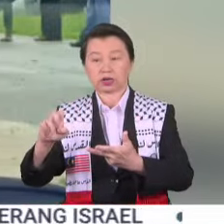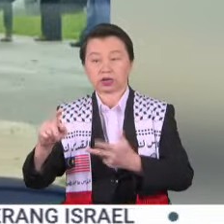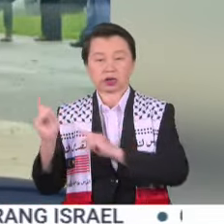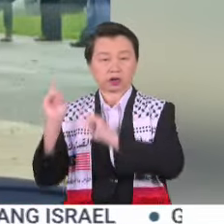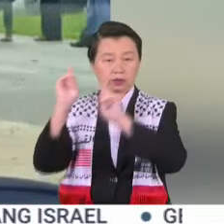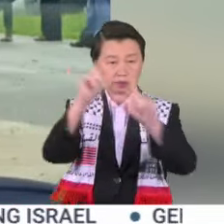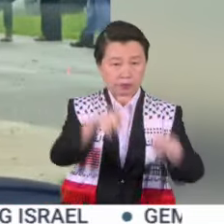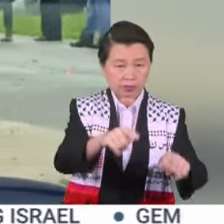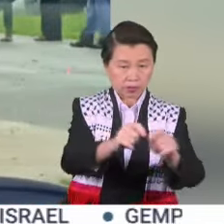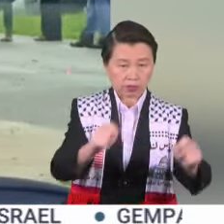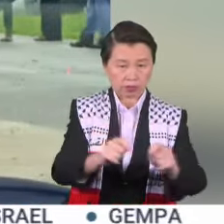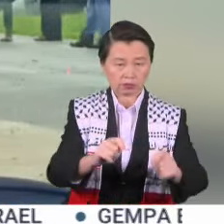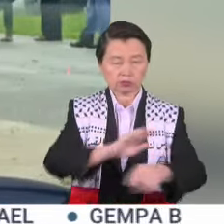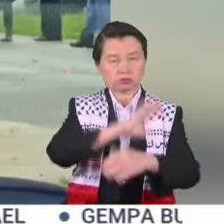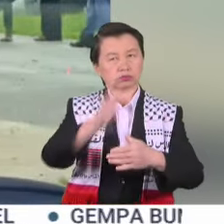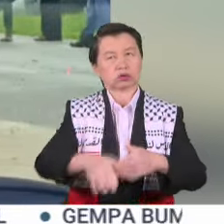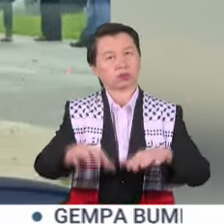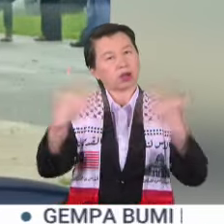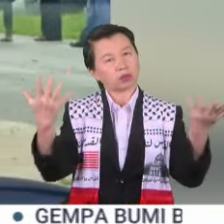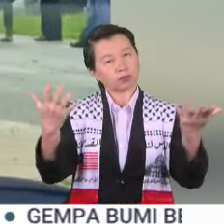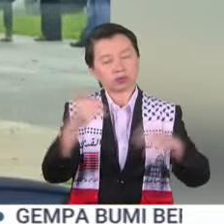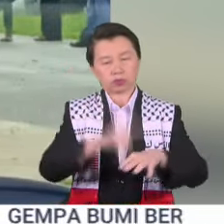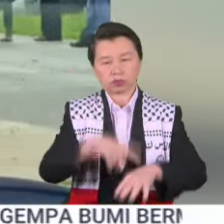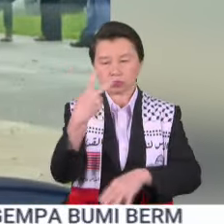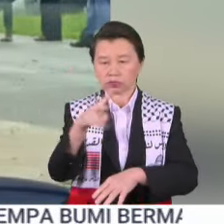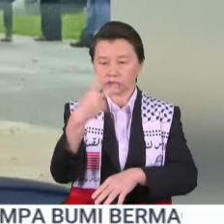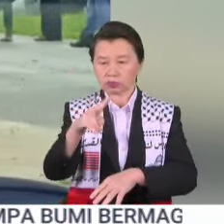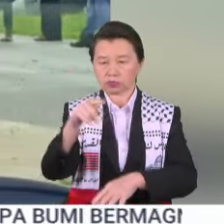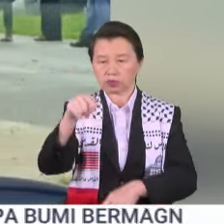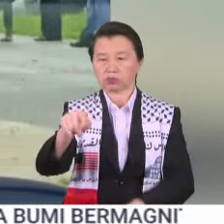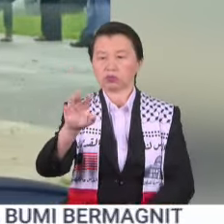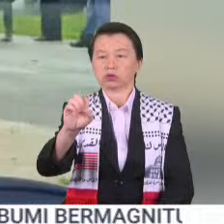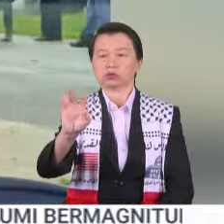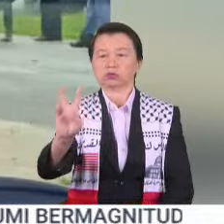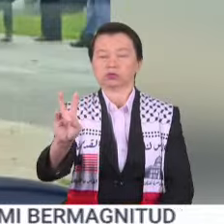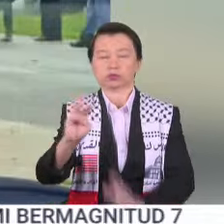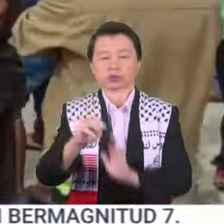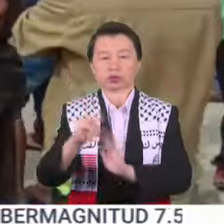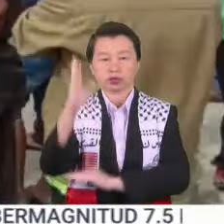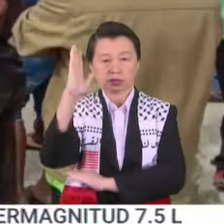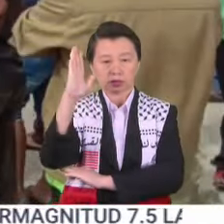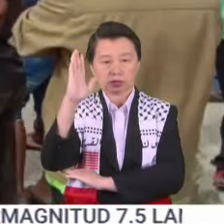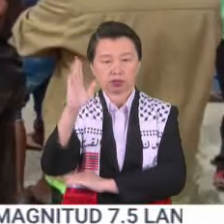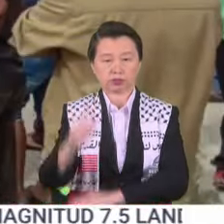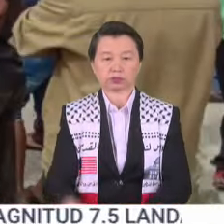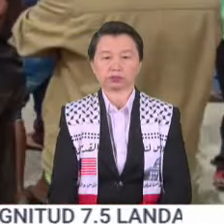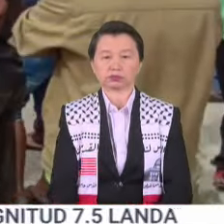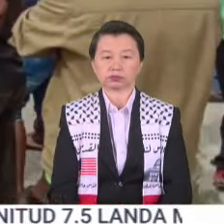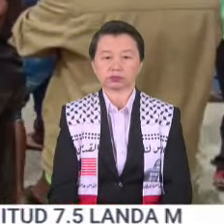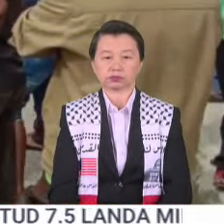lokasi. Operasi tamat sepenuhnya pada 12.07 minit tengah hari tadi.